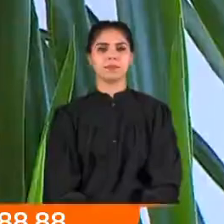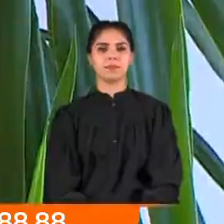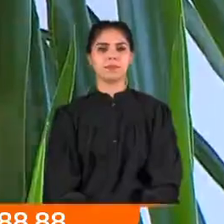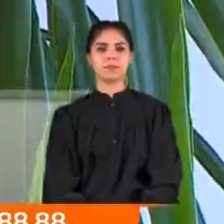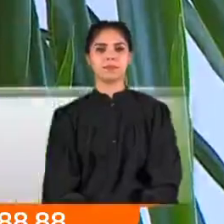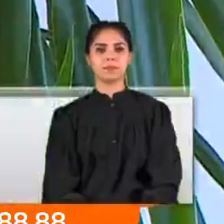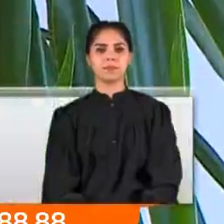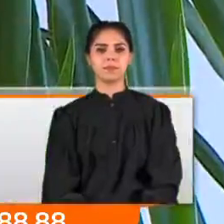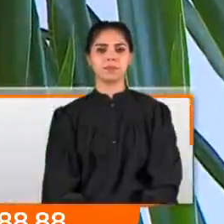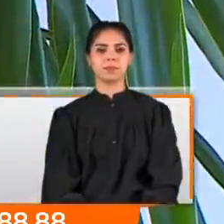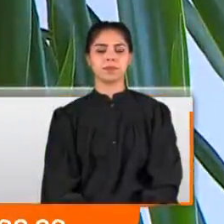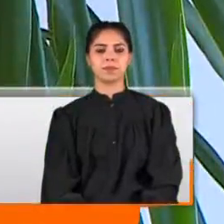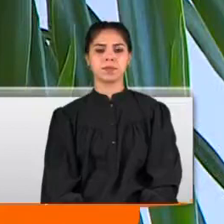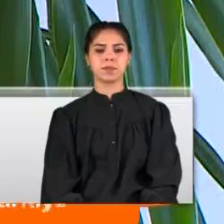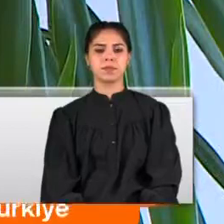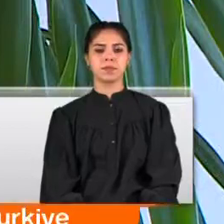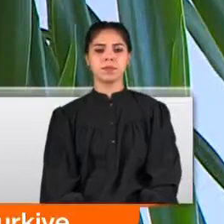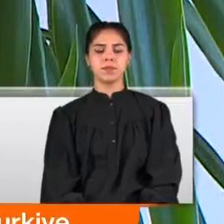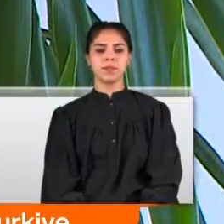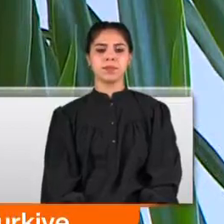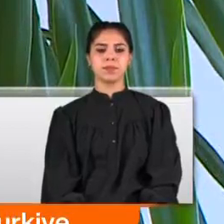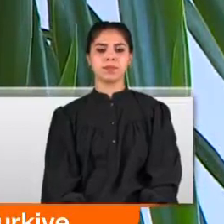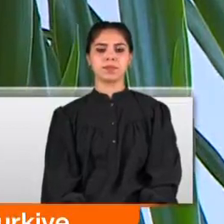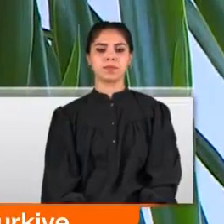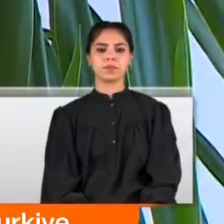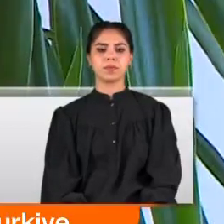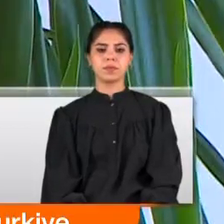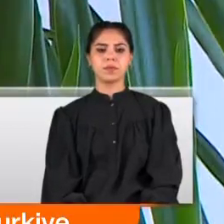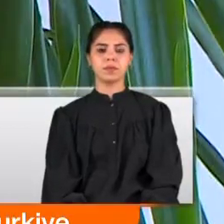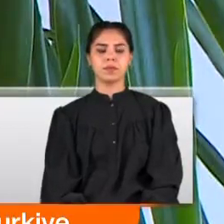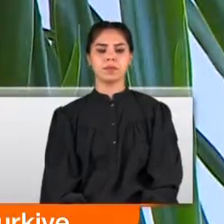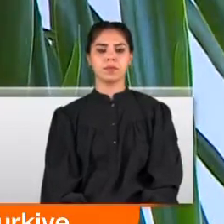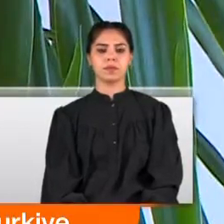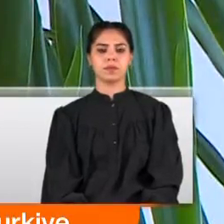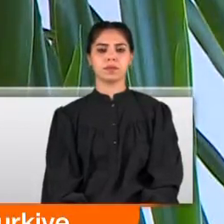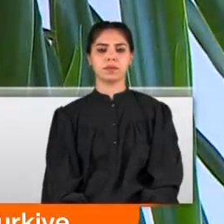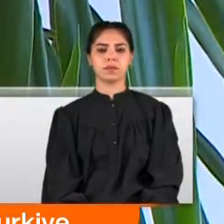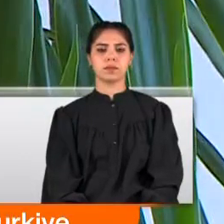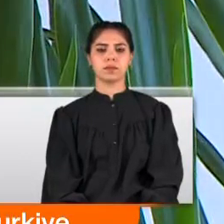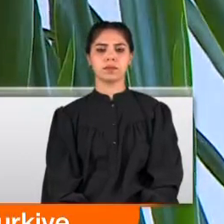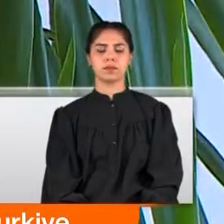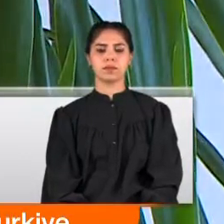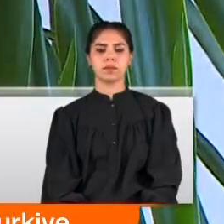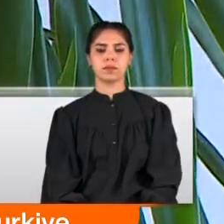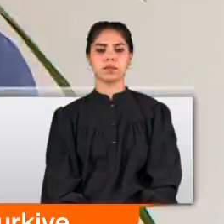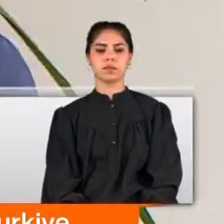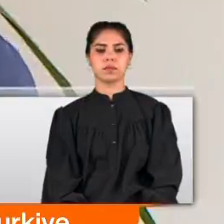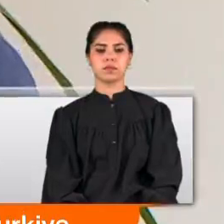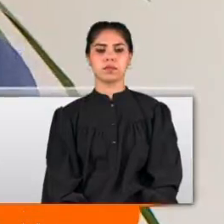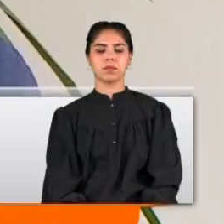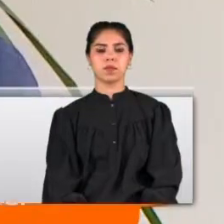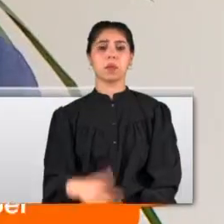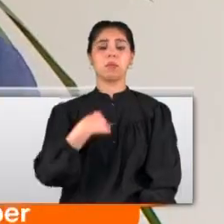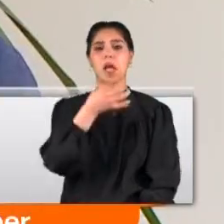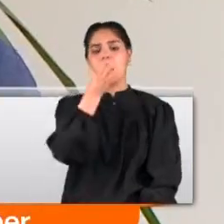kuzenin olduğunu Çiftçi bir 10 20 yıllık bir ikimiziz 2018'de buraya taşındık ince başımıza böyle bir mağduriyet geldi